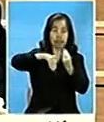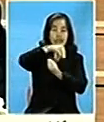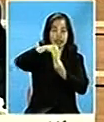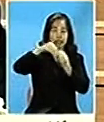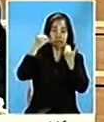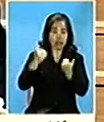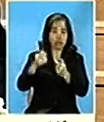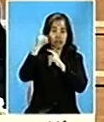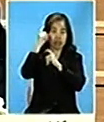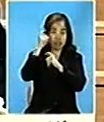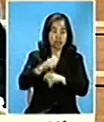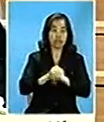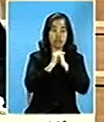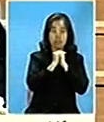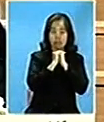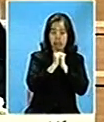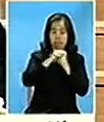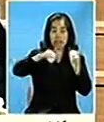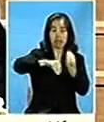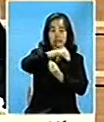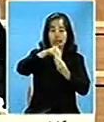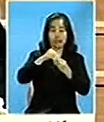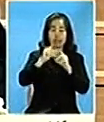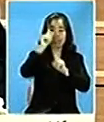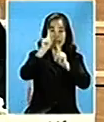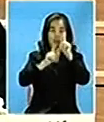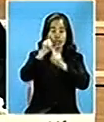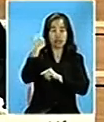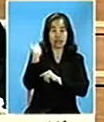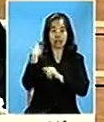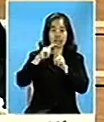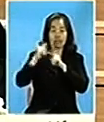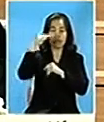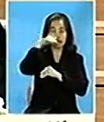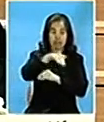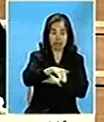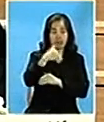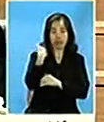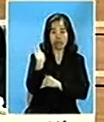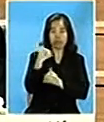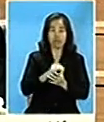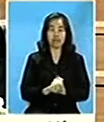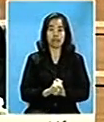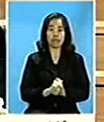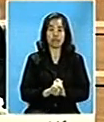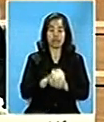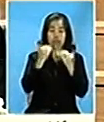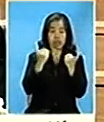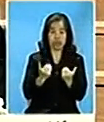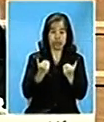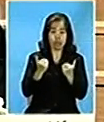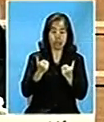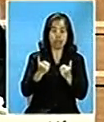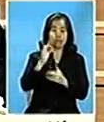รวมทั้งประเทศจีนก็มีอัตราการขยายตัวที่ลดลงการที่ภาวะเศรษฐกิจโล